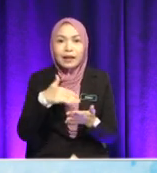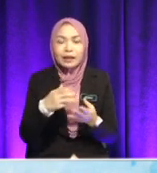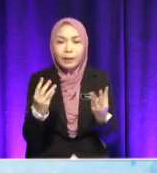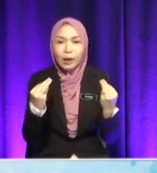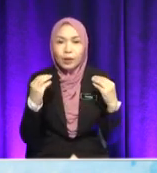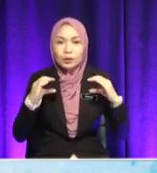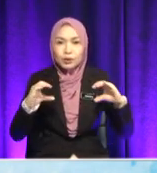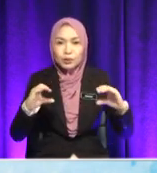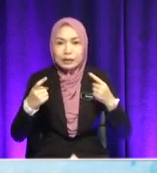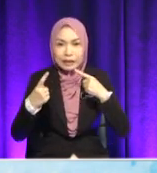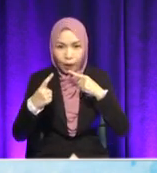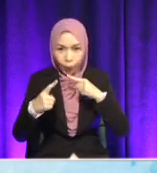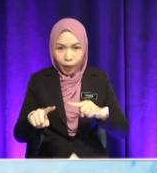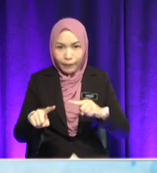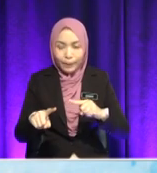Kenapa